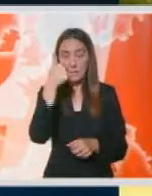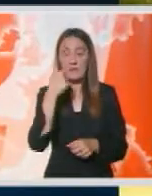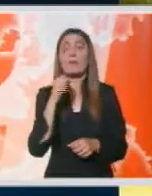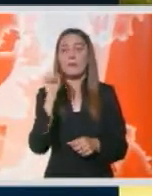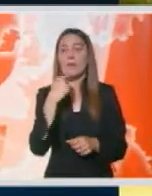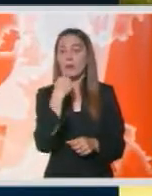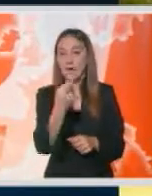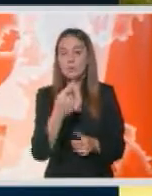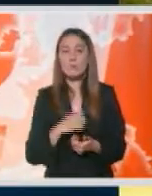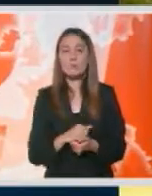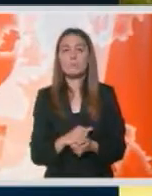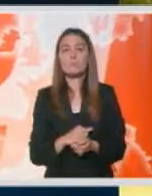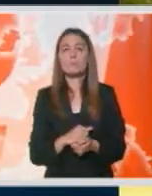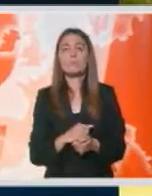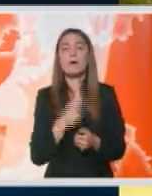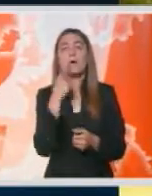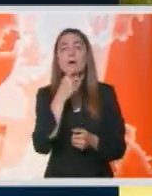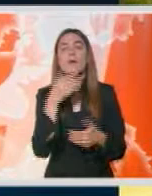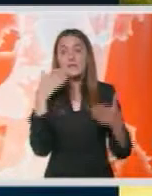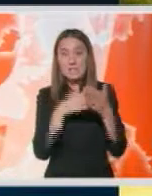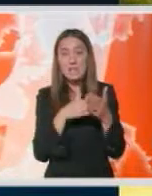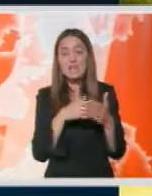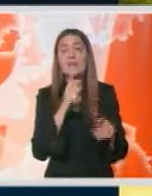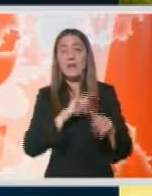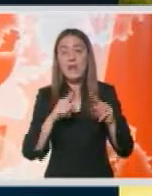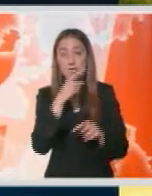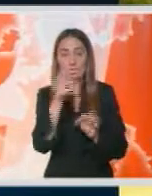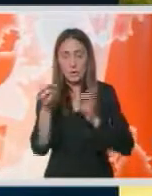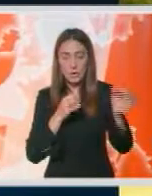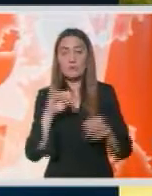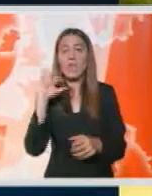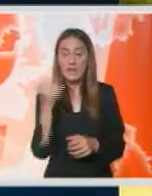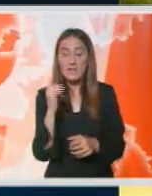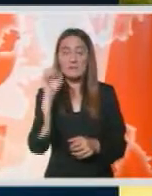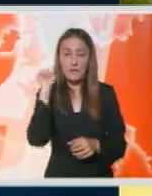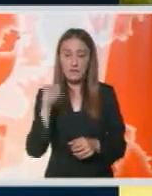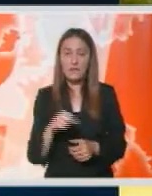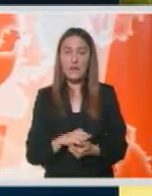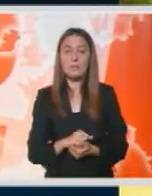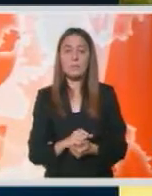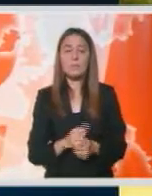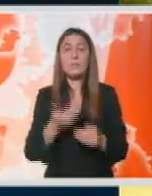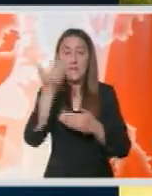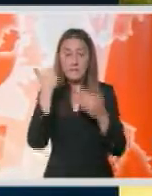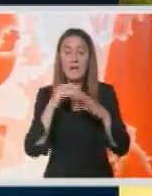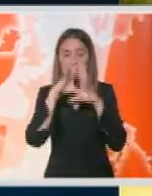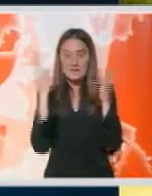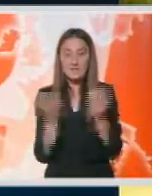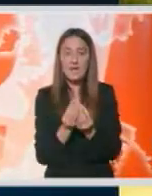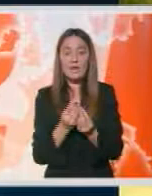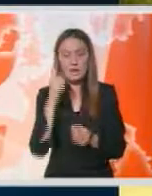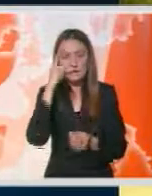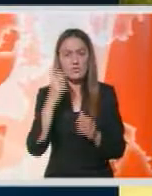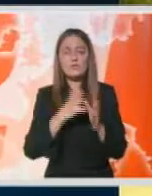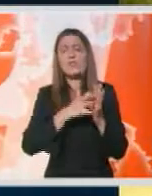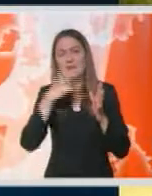kažemo, motiv i cilj, znači, ovog projekta jeste da se pre svega, znači,